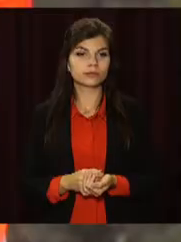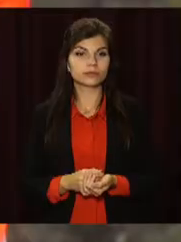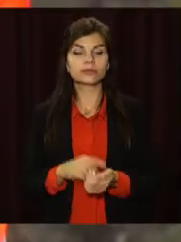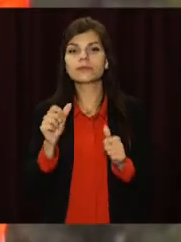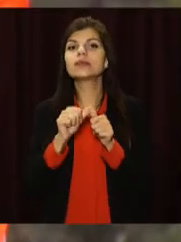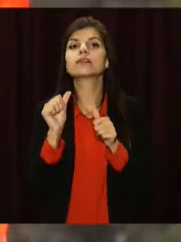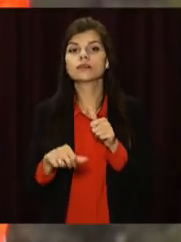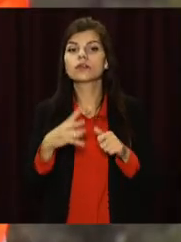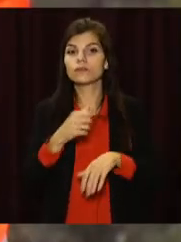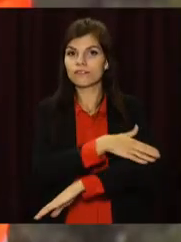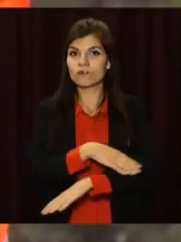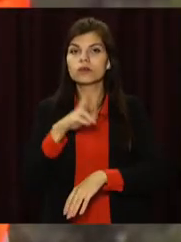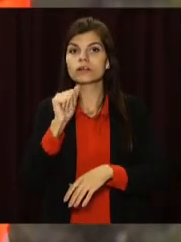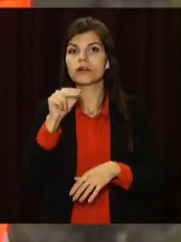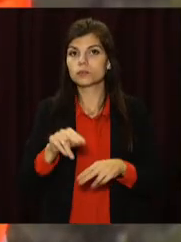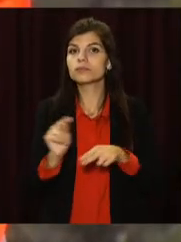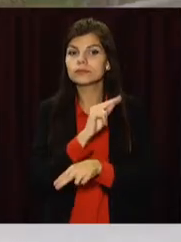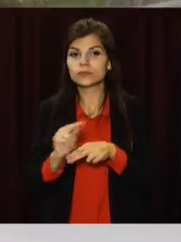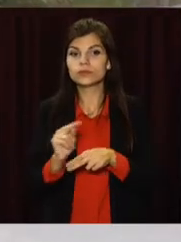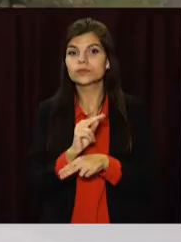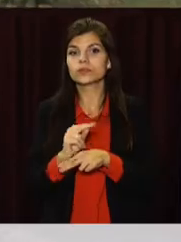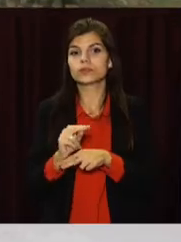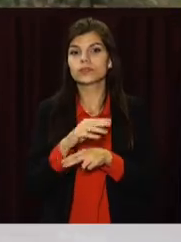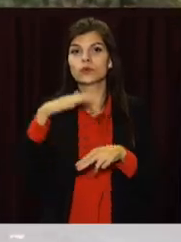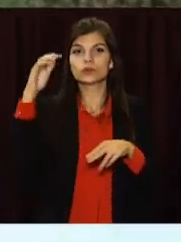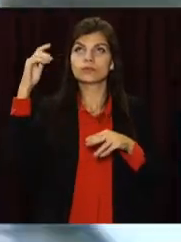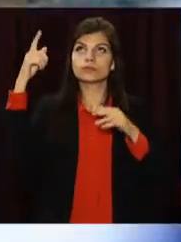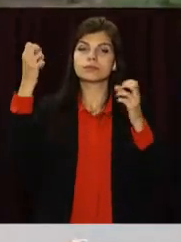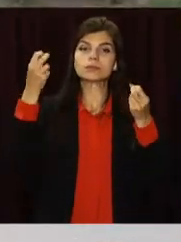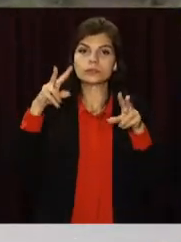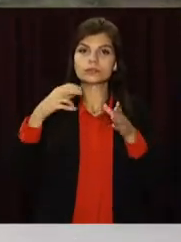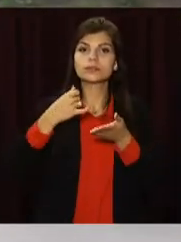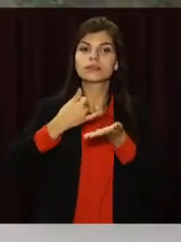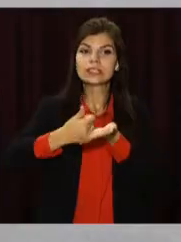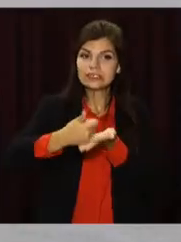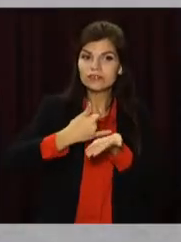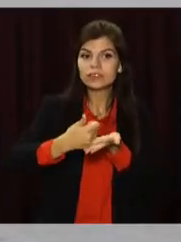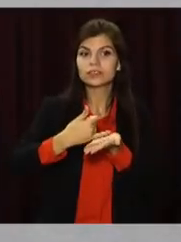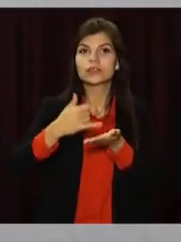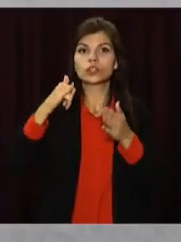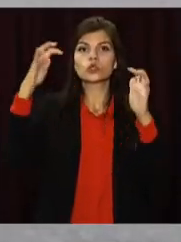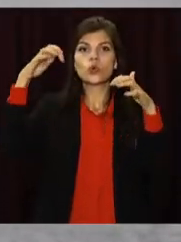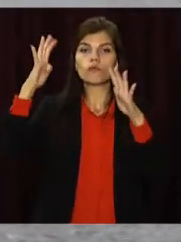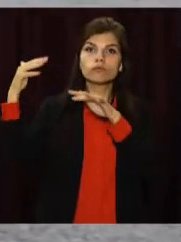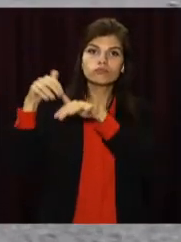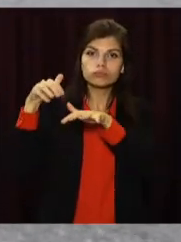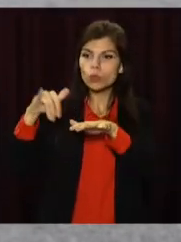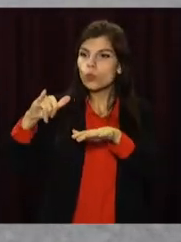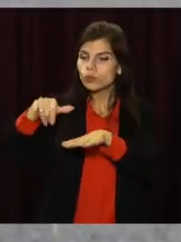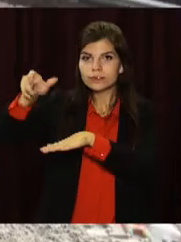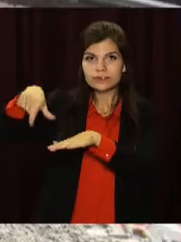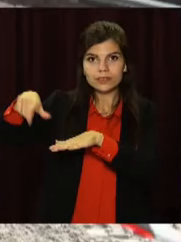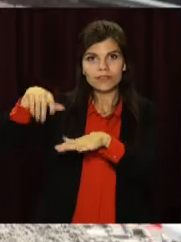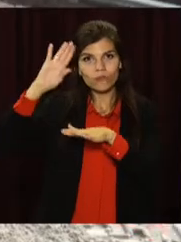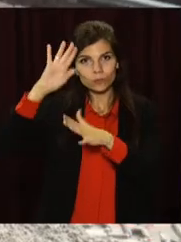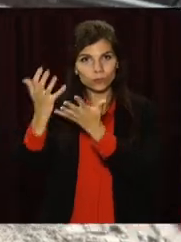Крім цього, на вулиці капітально відремонтували дощоприймач та замінили асфальтне покриття. Також для безпеки дніпрян встановлять